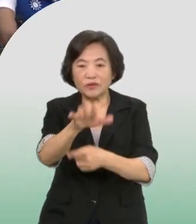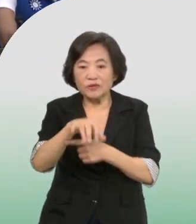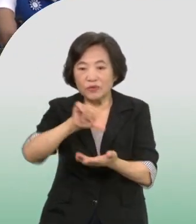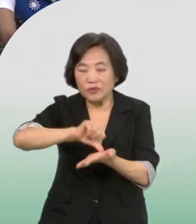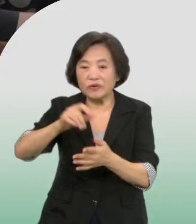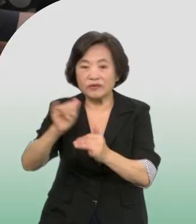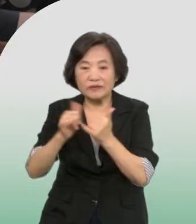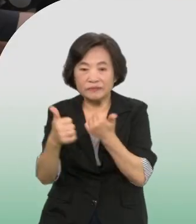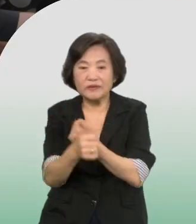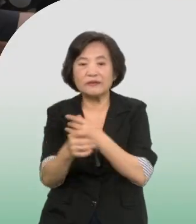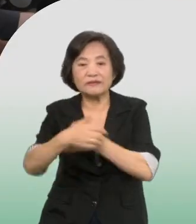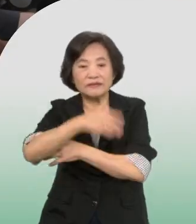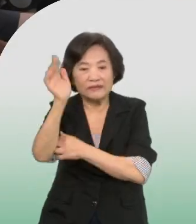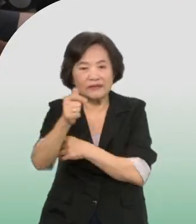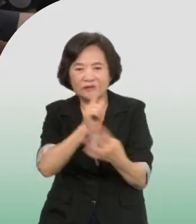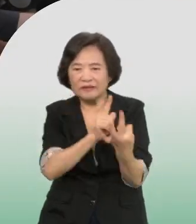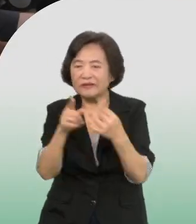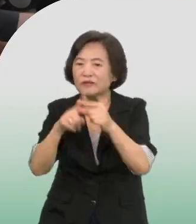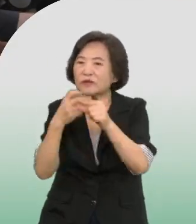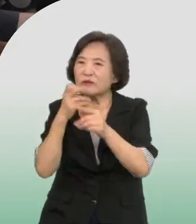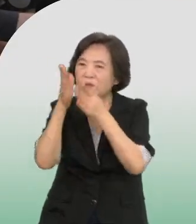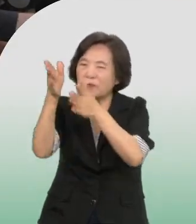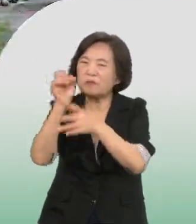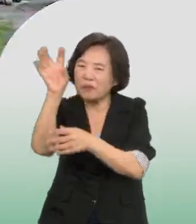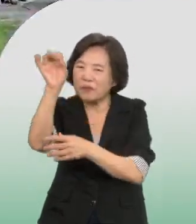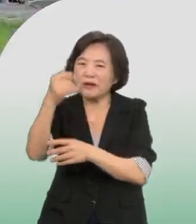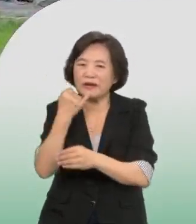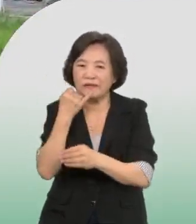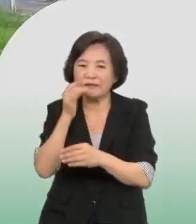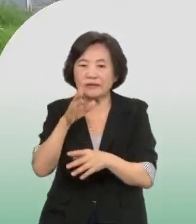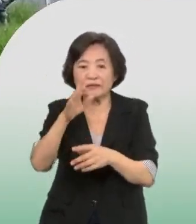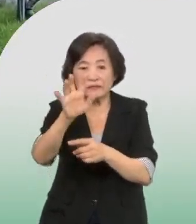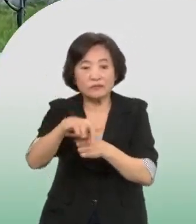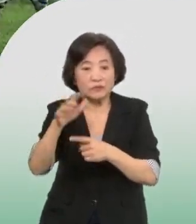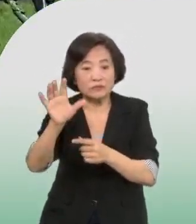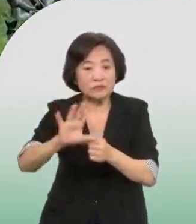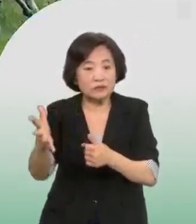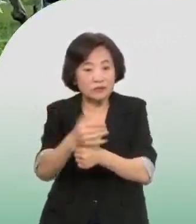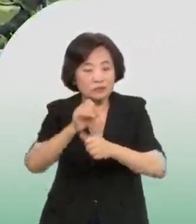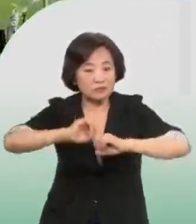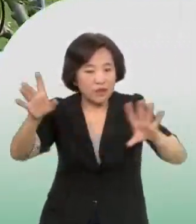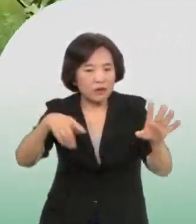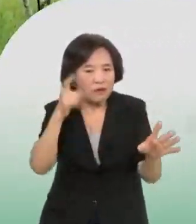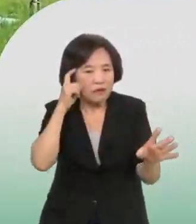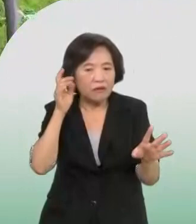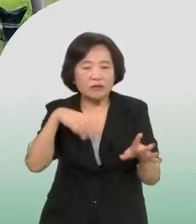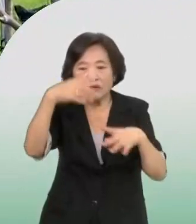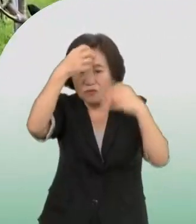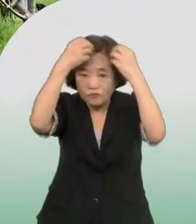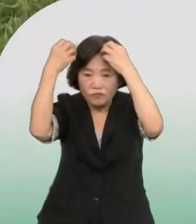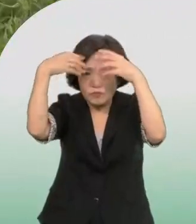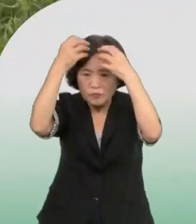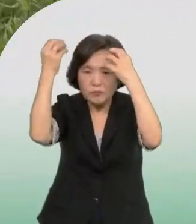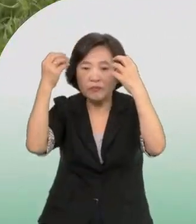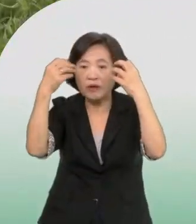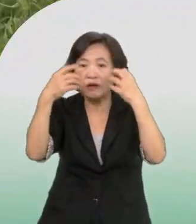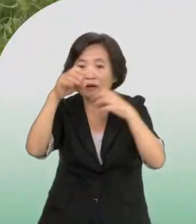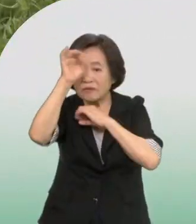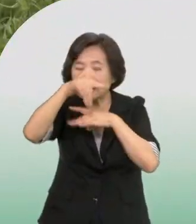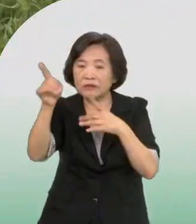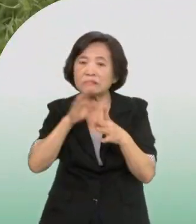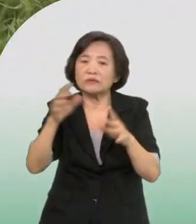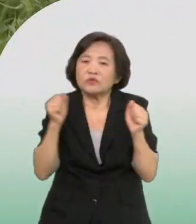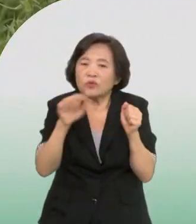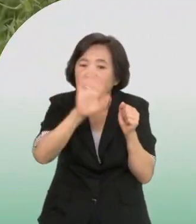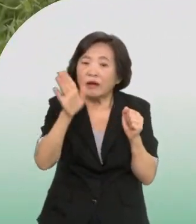代表都验证，全部都向中央来献花。不过农粮署冬季分数才讲，王里福果算是冬天的果子，大家乡